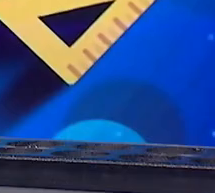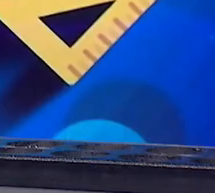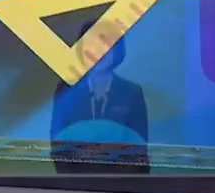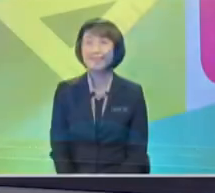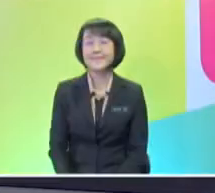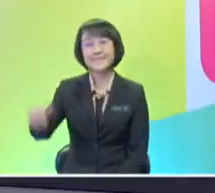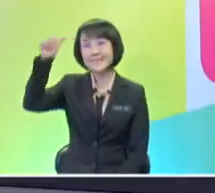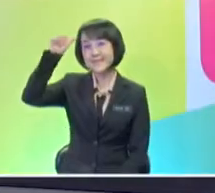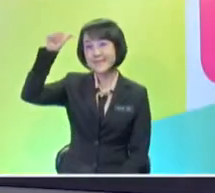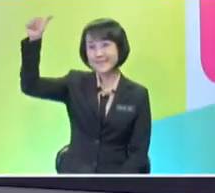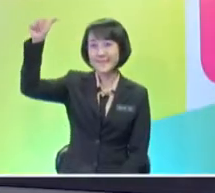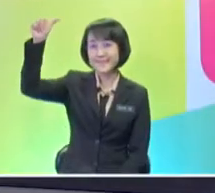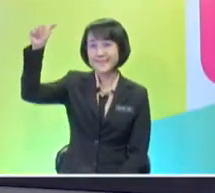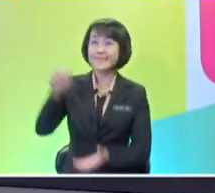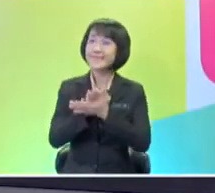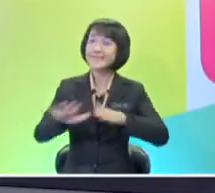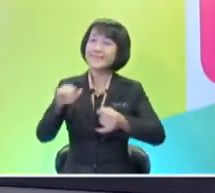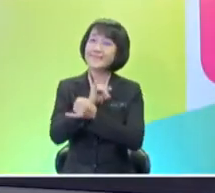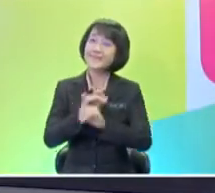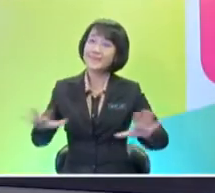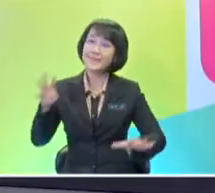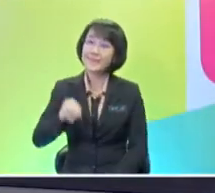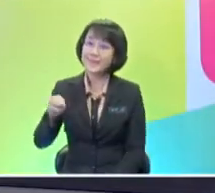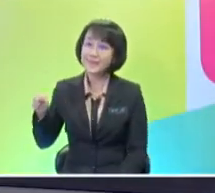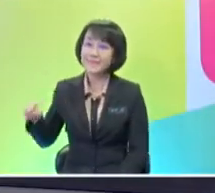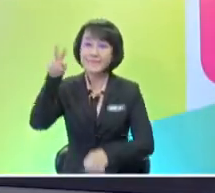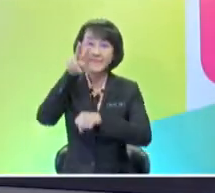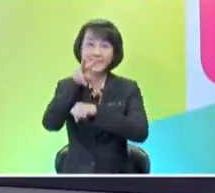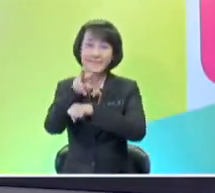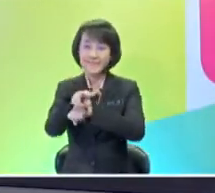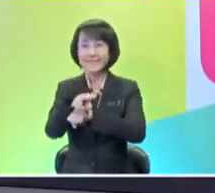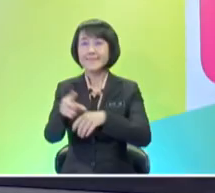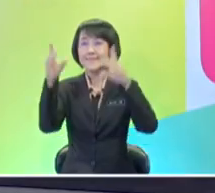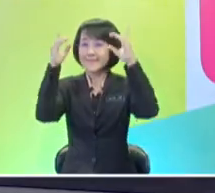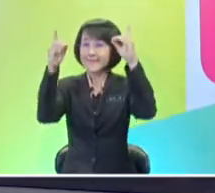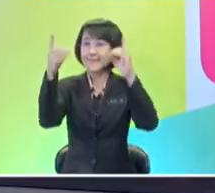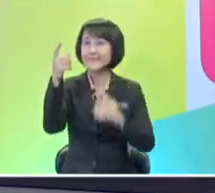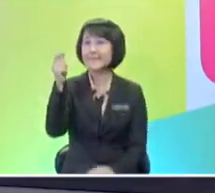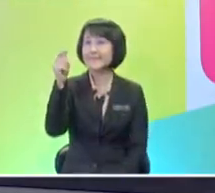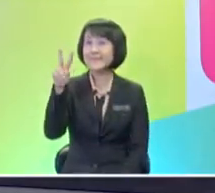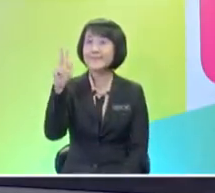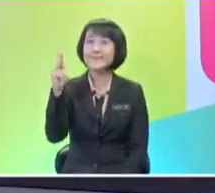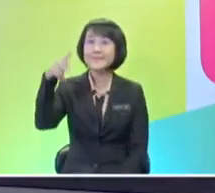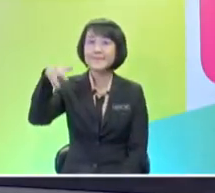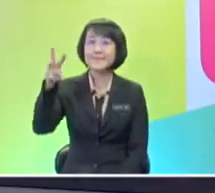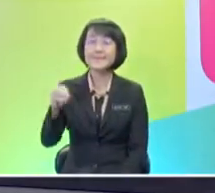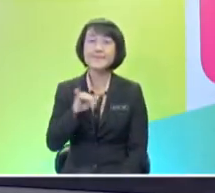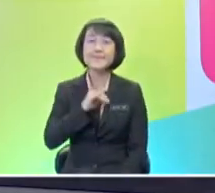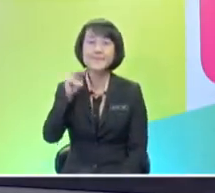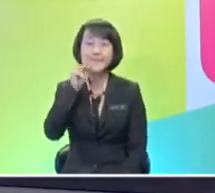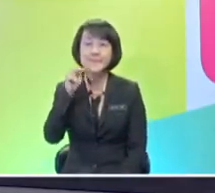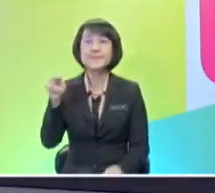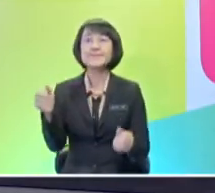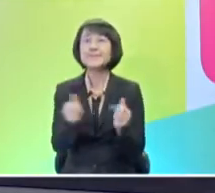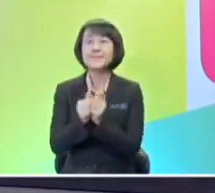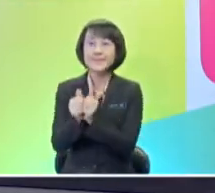Assalamualaikum salam sejahtera murid-murid sedang menonton saluran Didik TV KPM saya ini sakit bersama-sama dengan